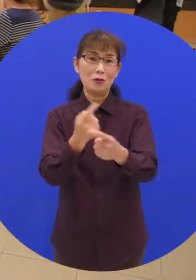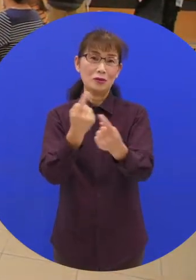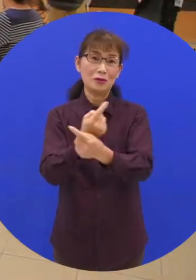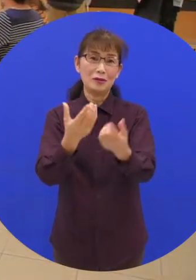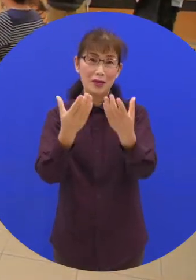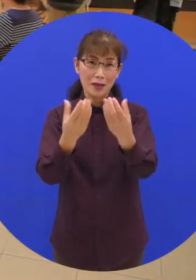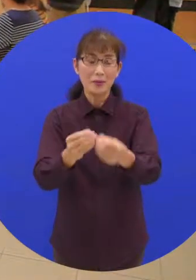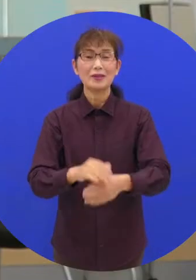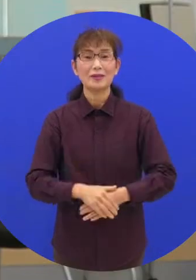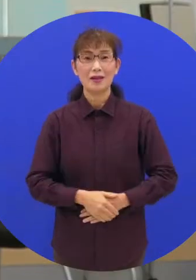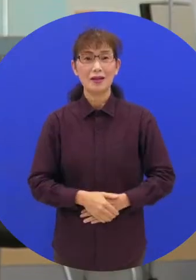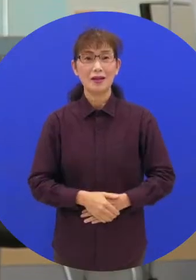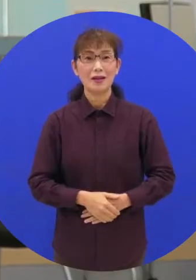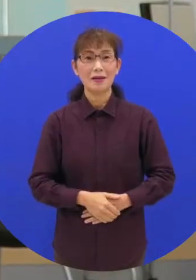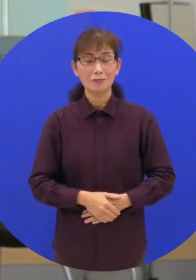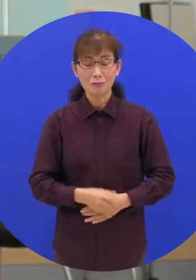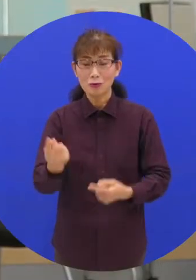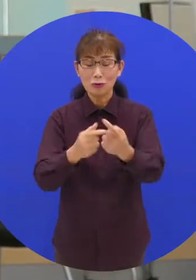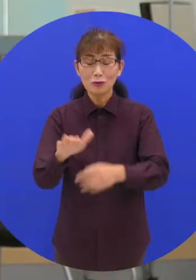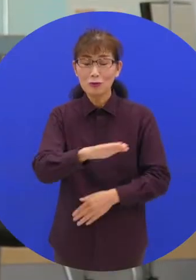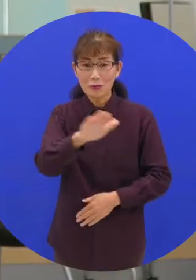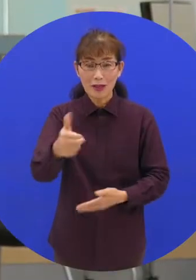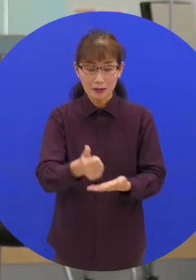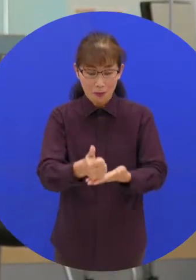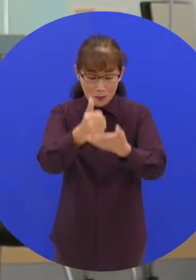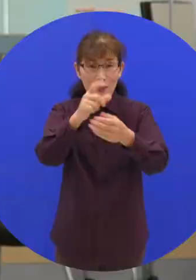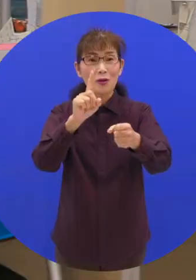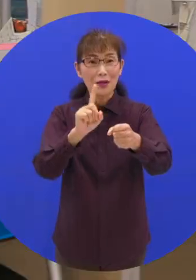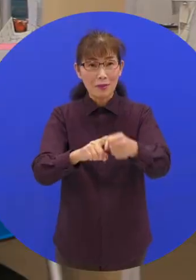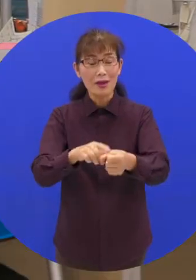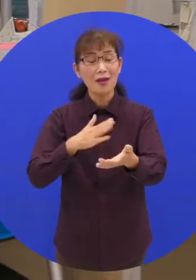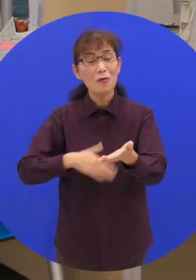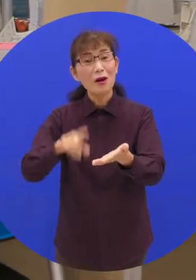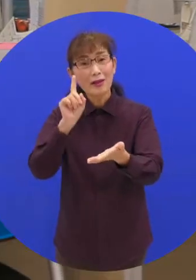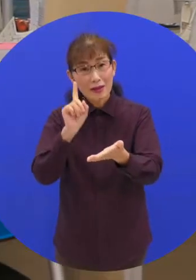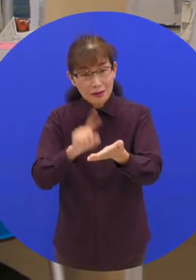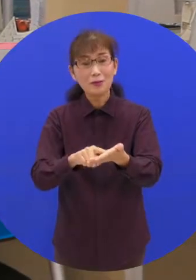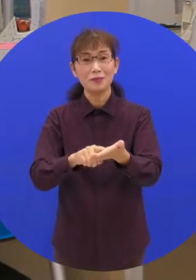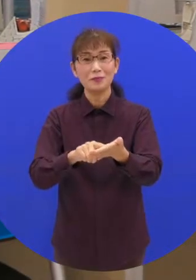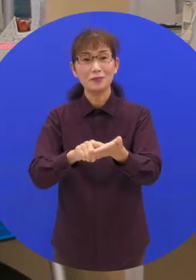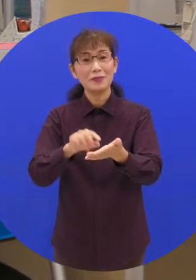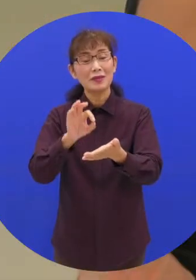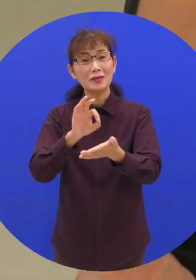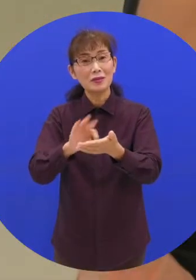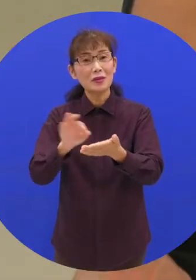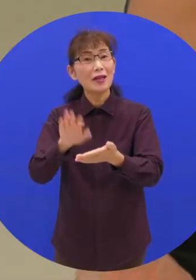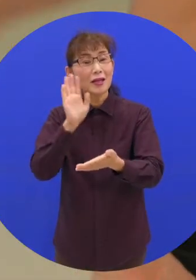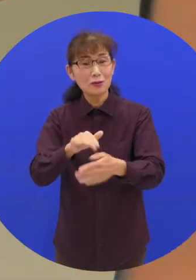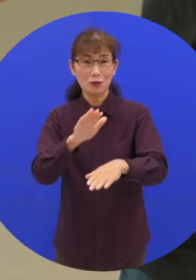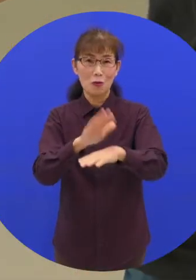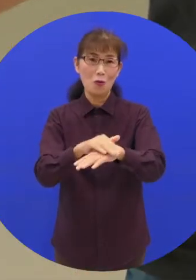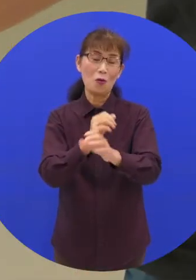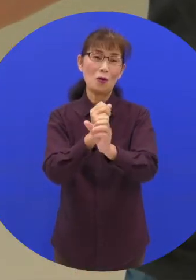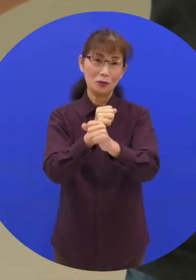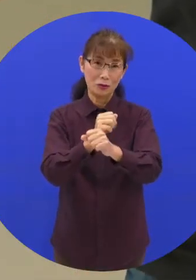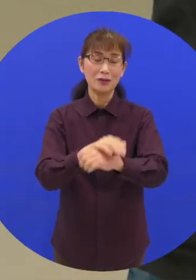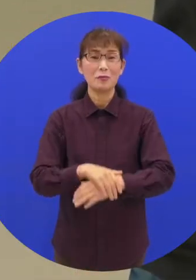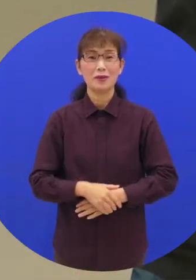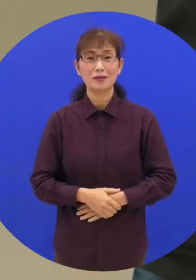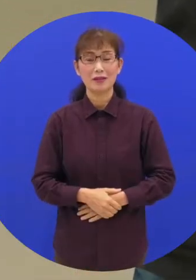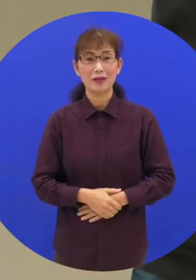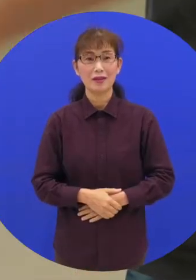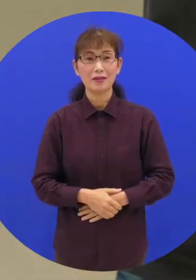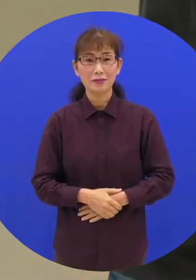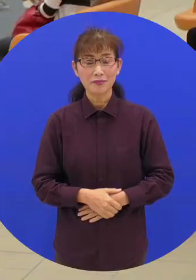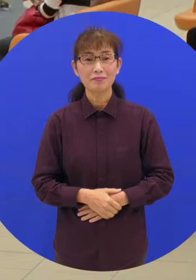ューアル工事を行いました。利用される皆さんの視点に立ってより分かりやすく利用しやすいフロア作りを行ったん